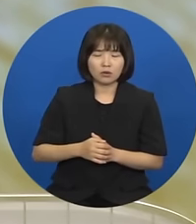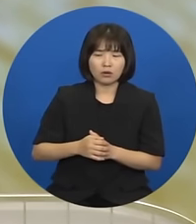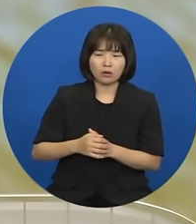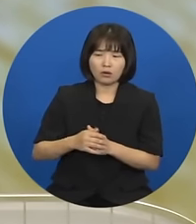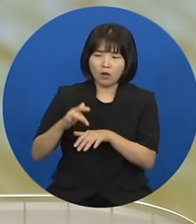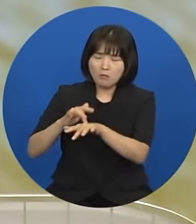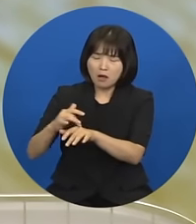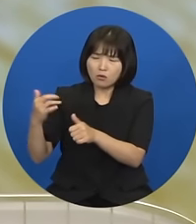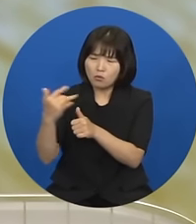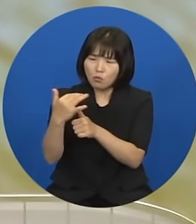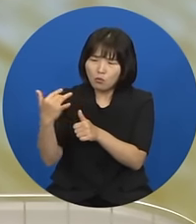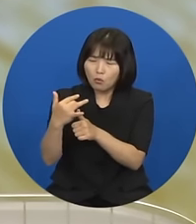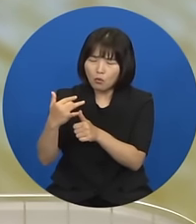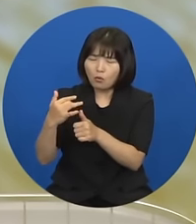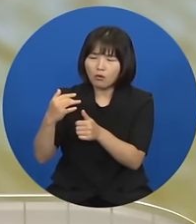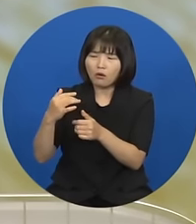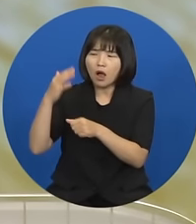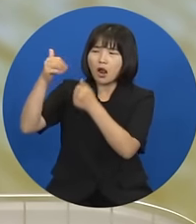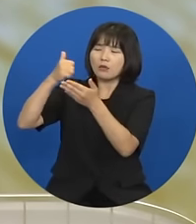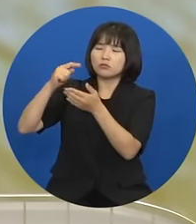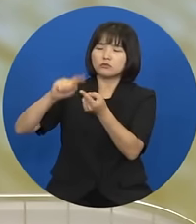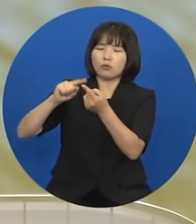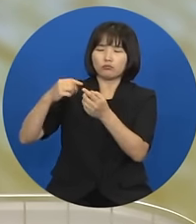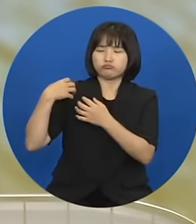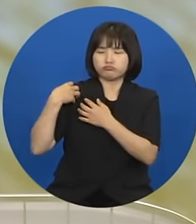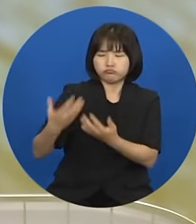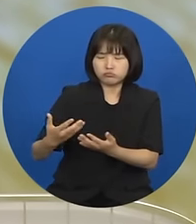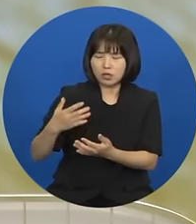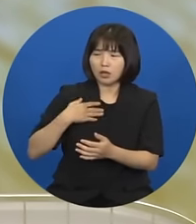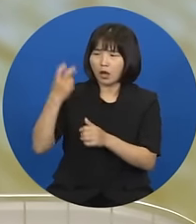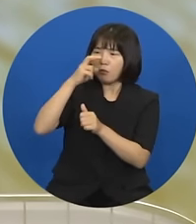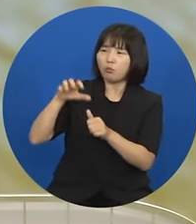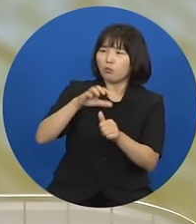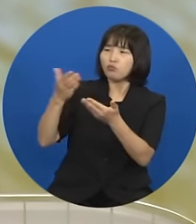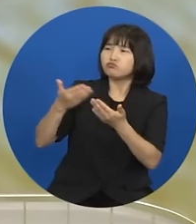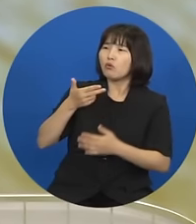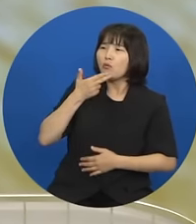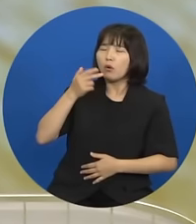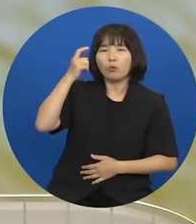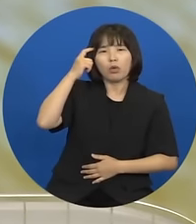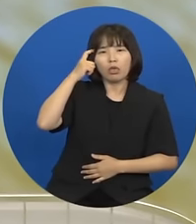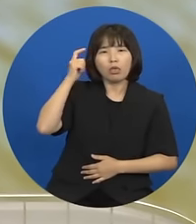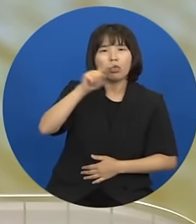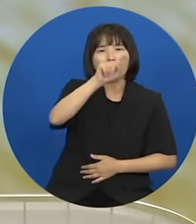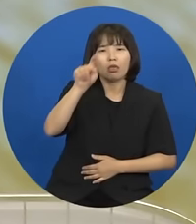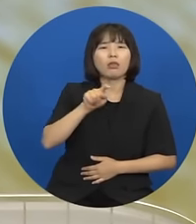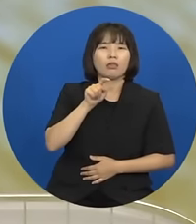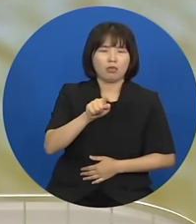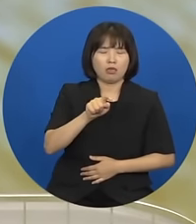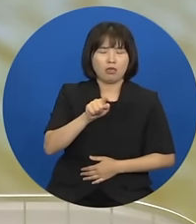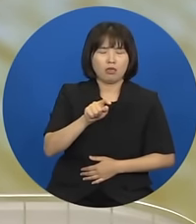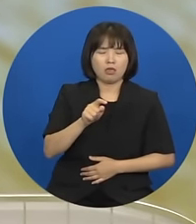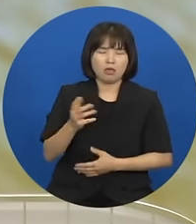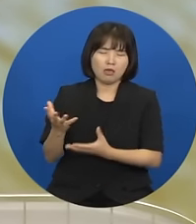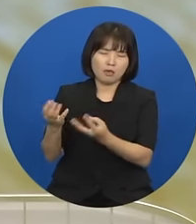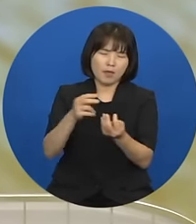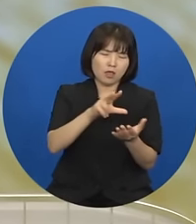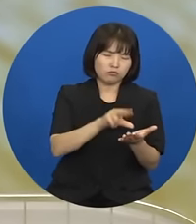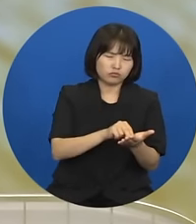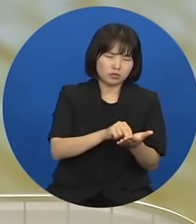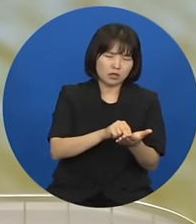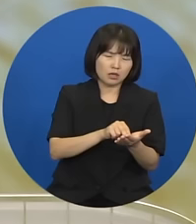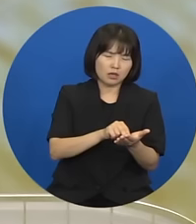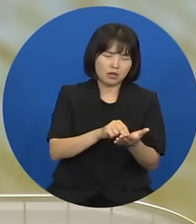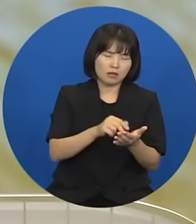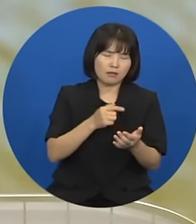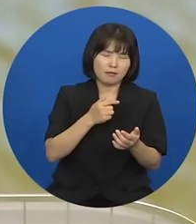내버려 두시고 나를 보호해 주지 않는 걸까? 우리 삶에 다가오는 많은 문제들을 경험하다 보면 우리는